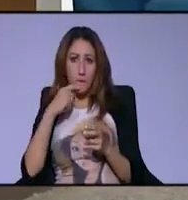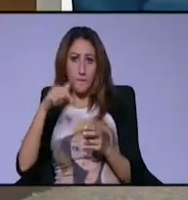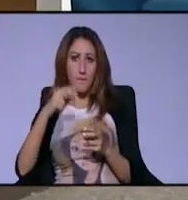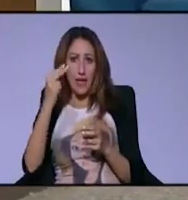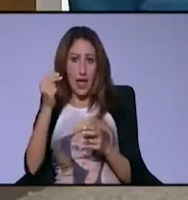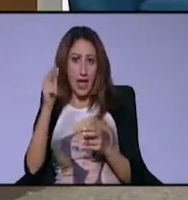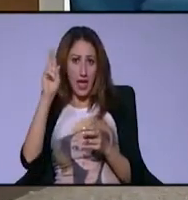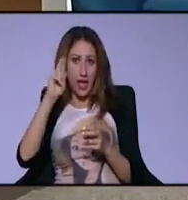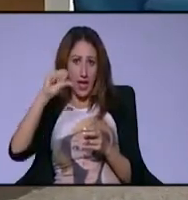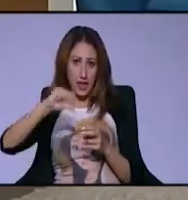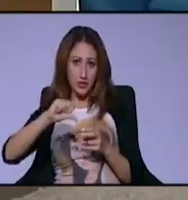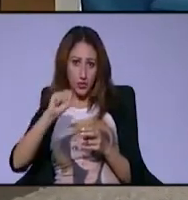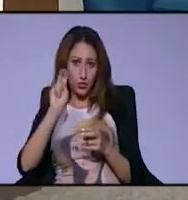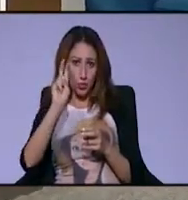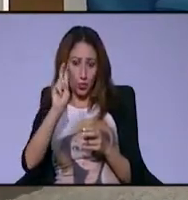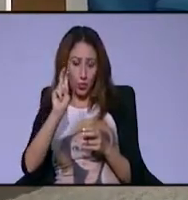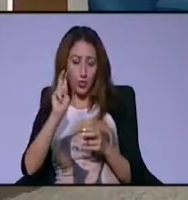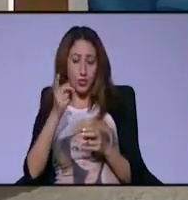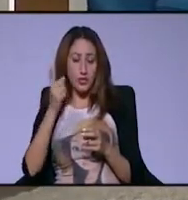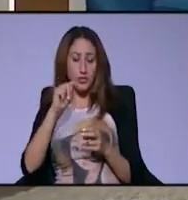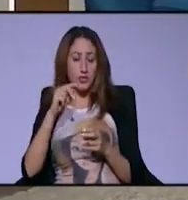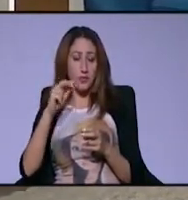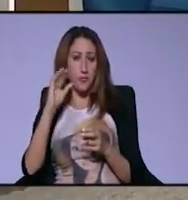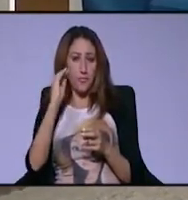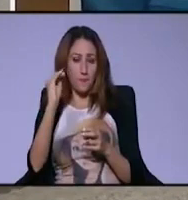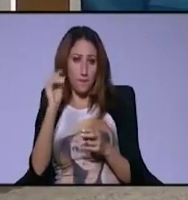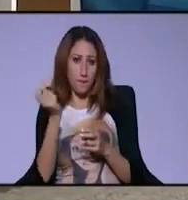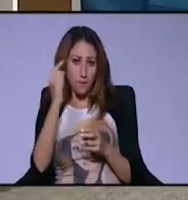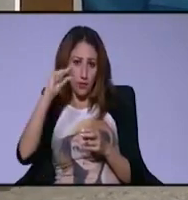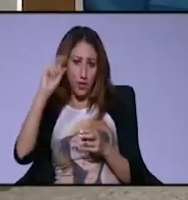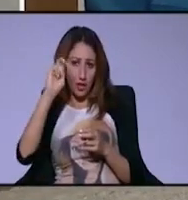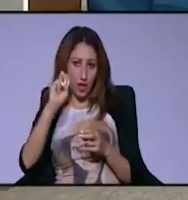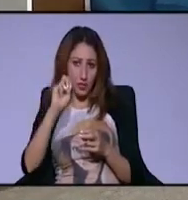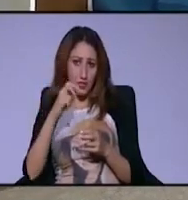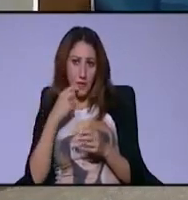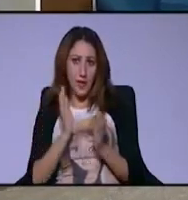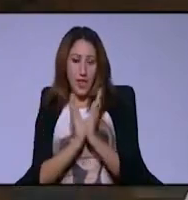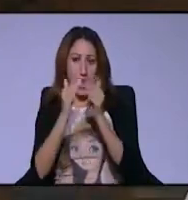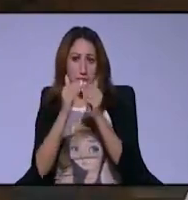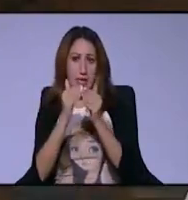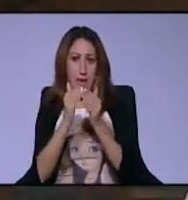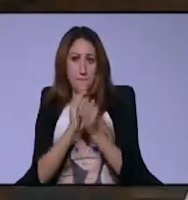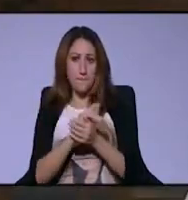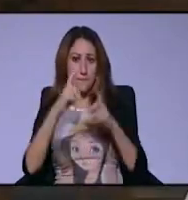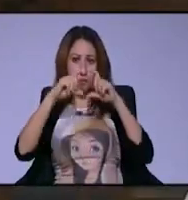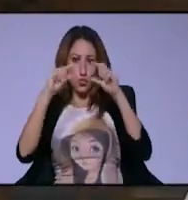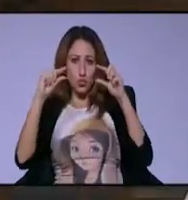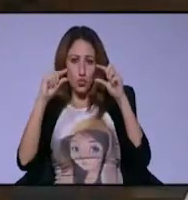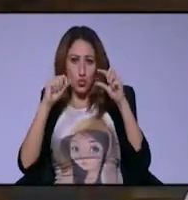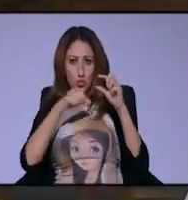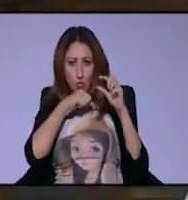وغزوة الأحزاب سورة كاملة من القرآن في سورة الأحزاب، يعني بلغ من اهتمام الوحي الشريف بتسجيل هذه